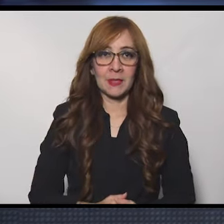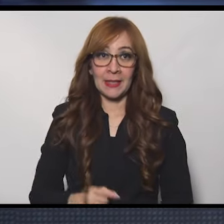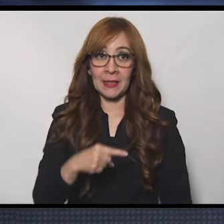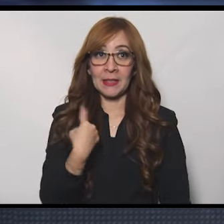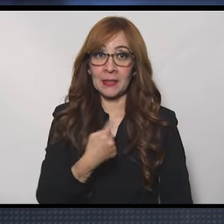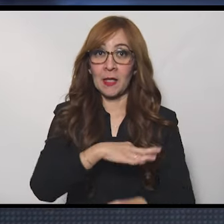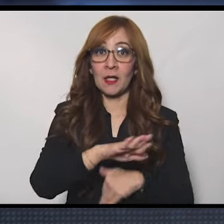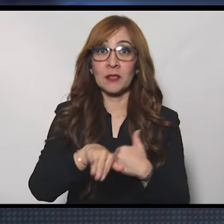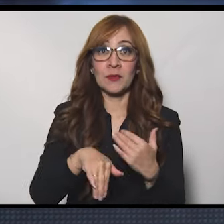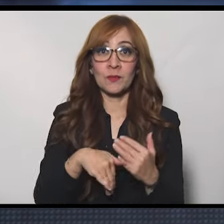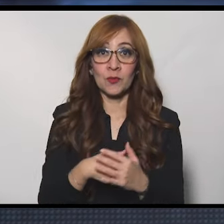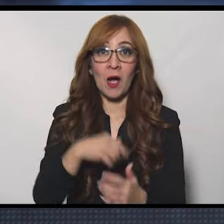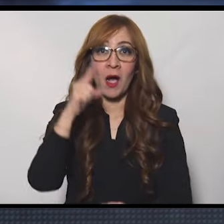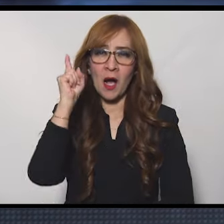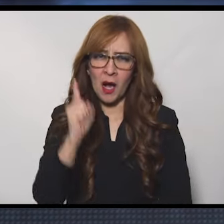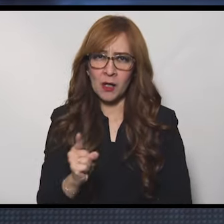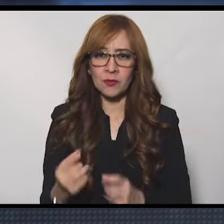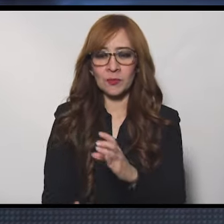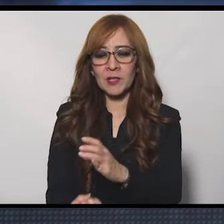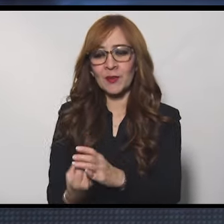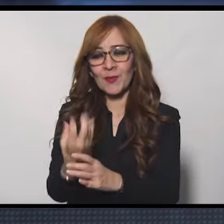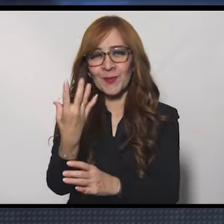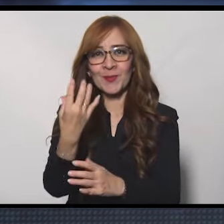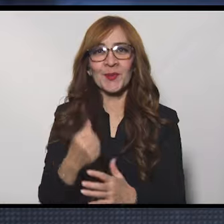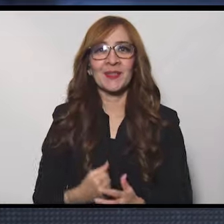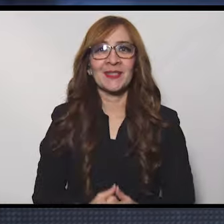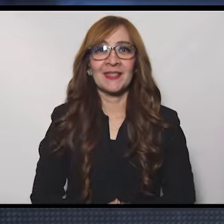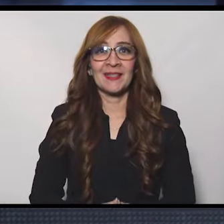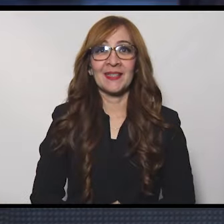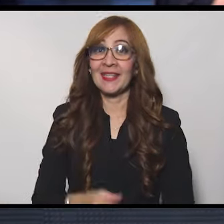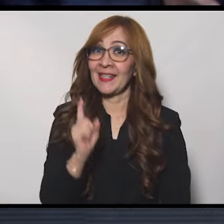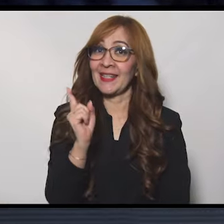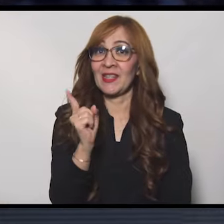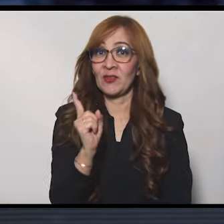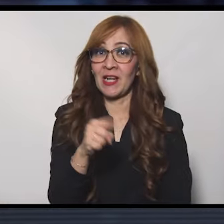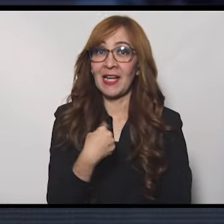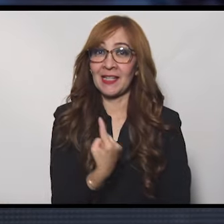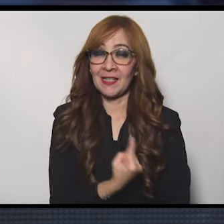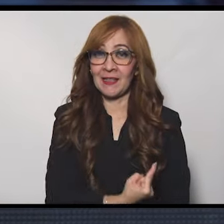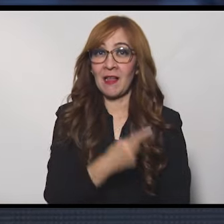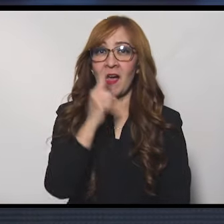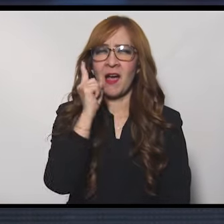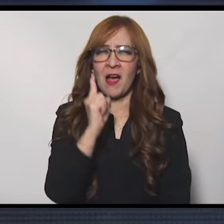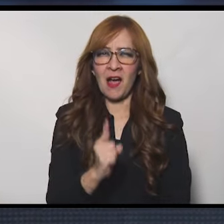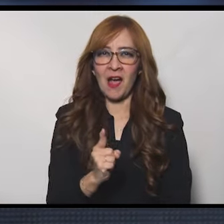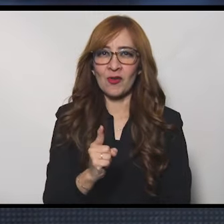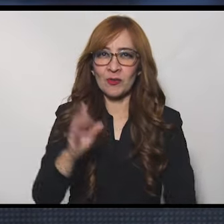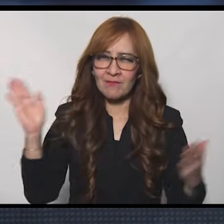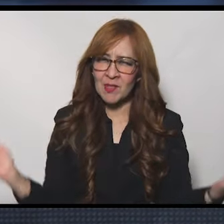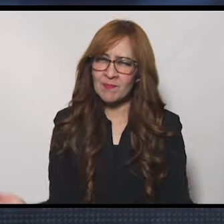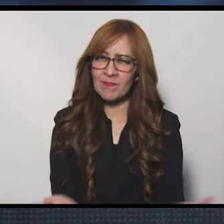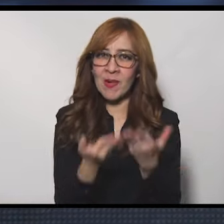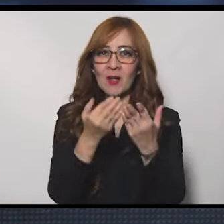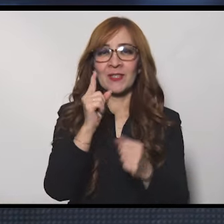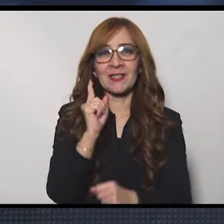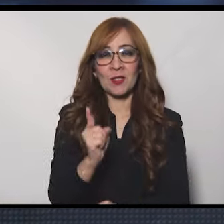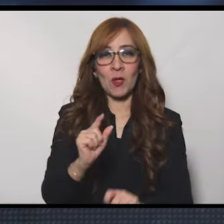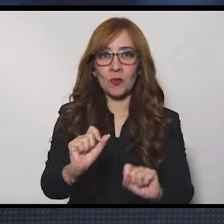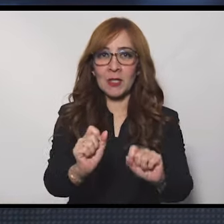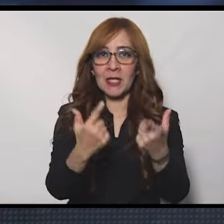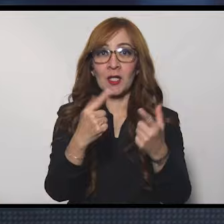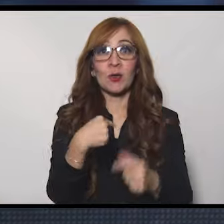Dan kita semua perlu bertumbuh. That's why we have to build something in our